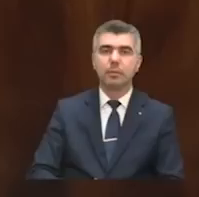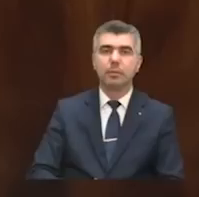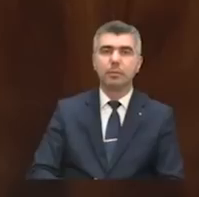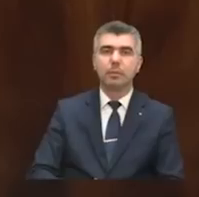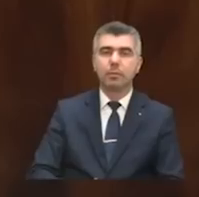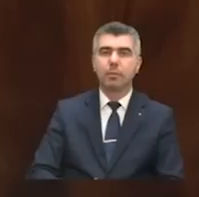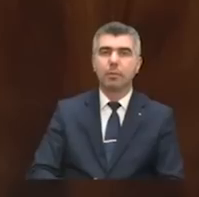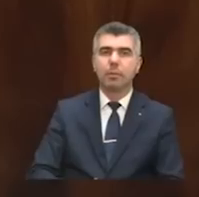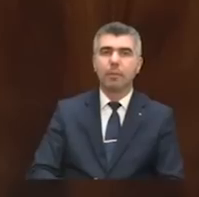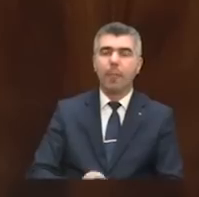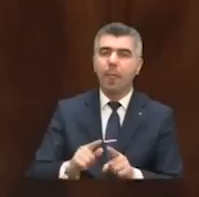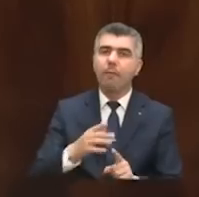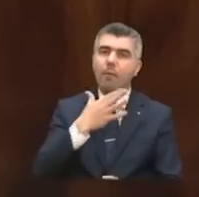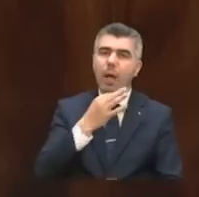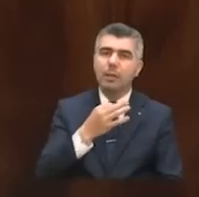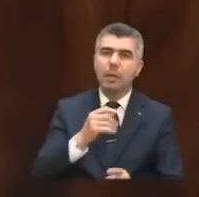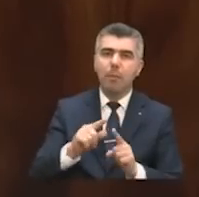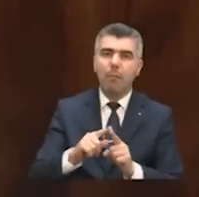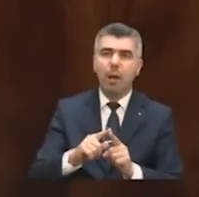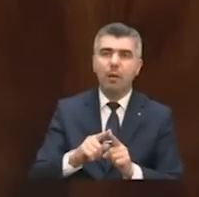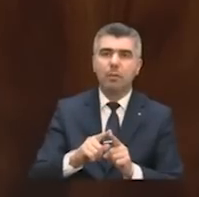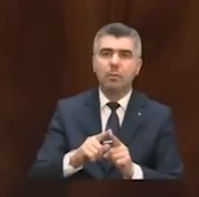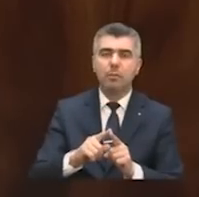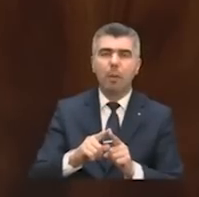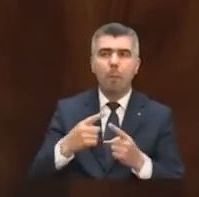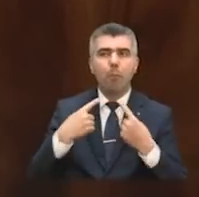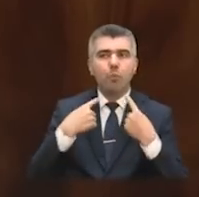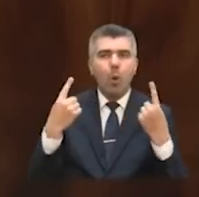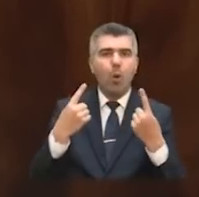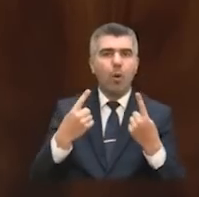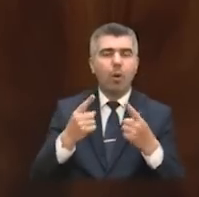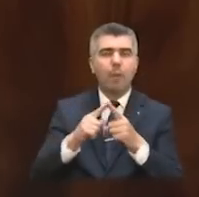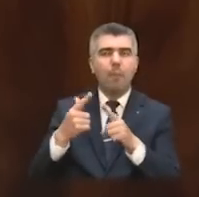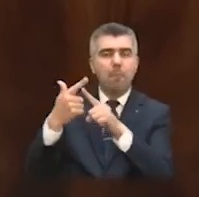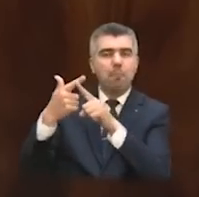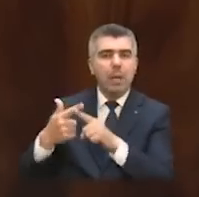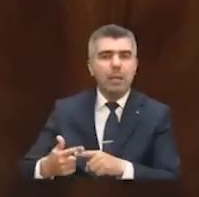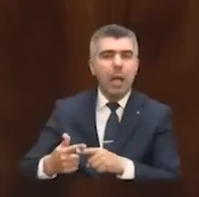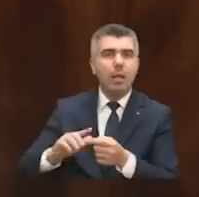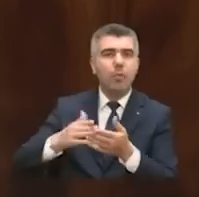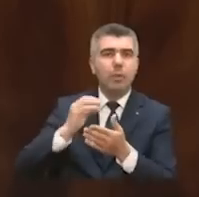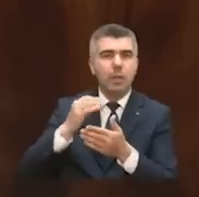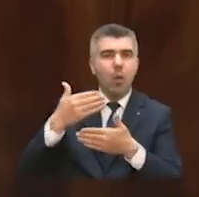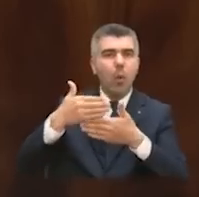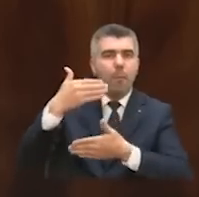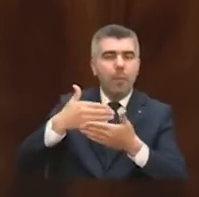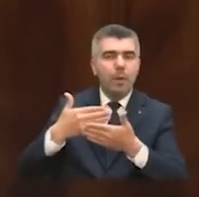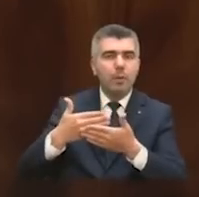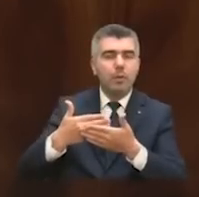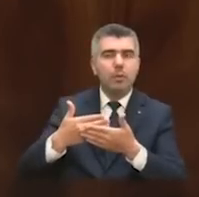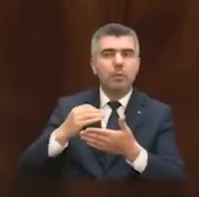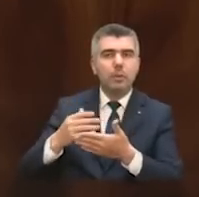سهلة هو في حقيقة سهل باش نديروا الشعبوية ونخصوا الميزانية ديال البلاد في الحيوط الطبالي